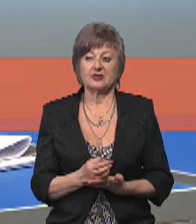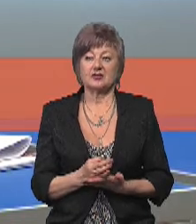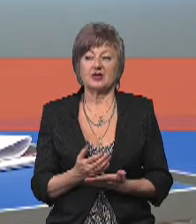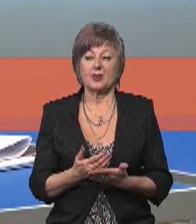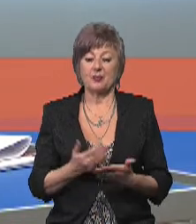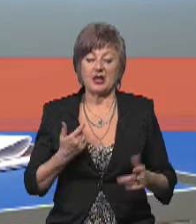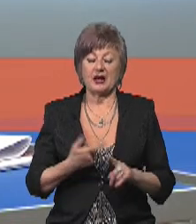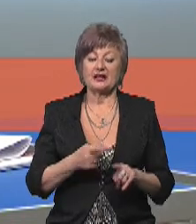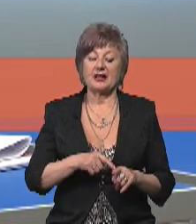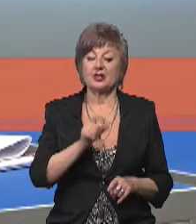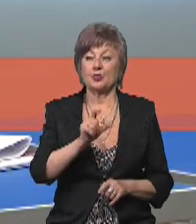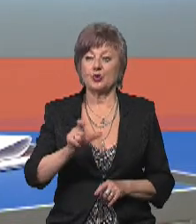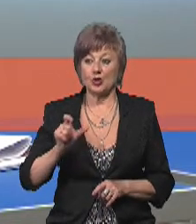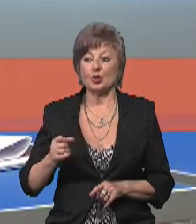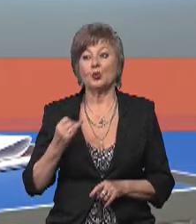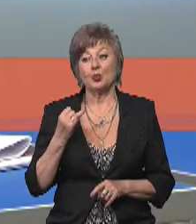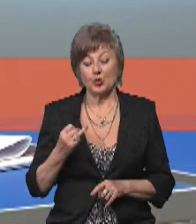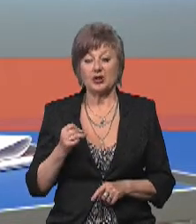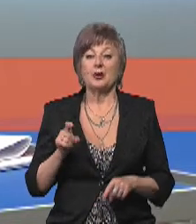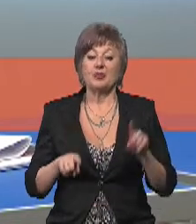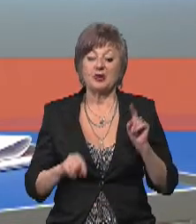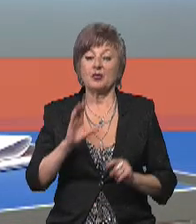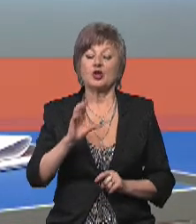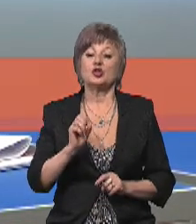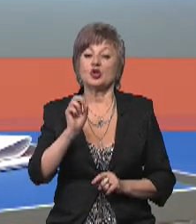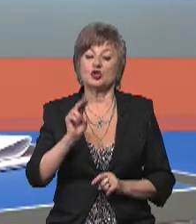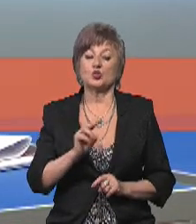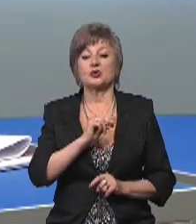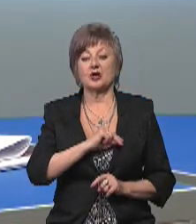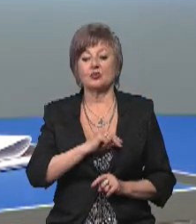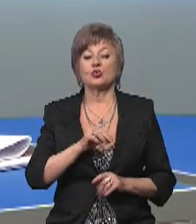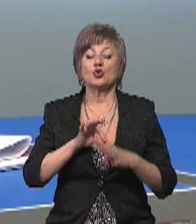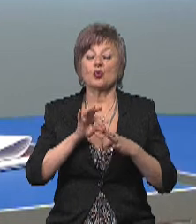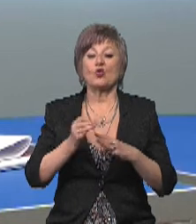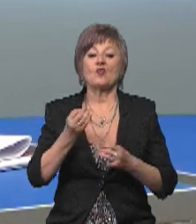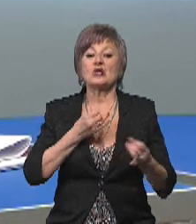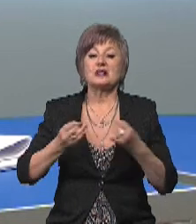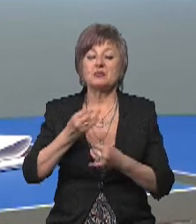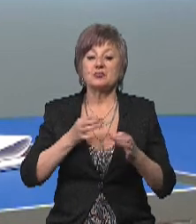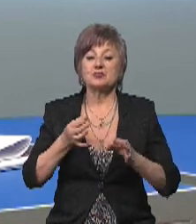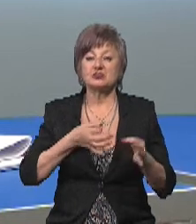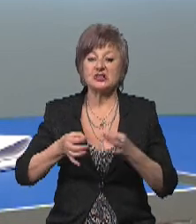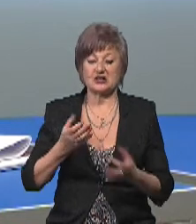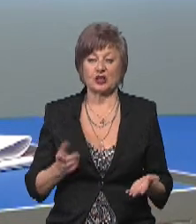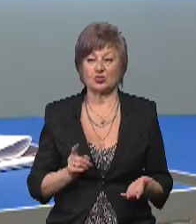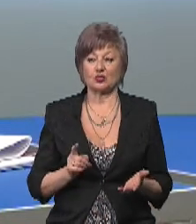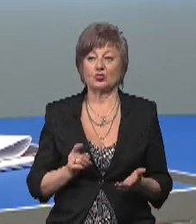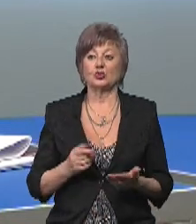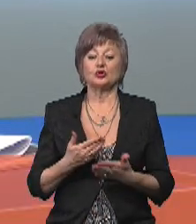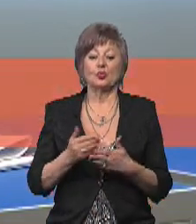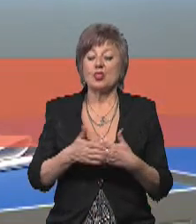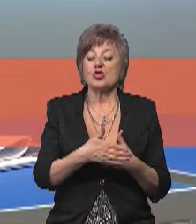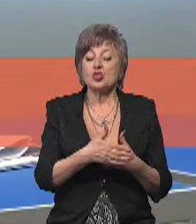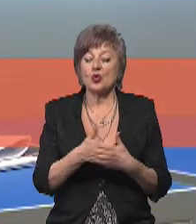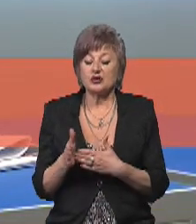перед этими людьми. И поэтому периодически социальные рабочие проводят с ними беседу. Беседу о том, что нужно открывать двери